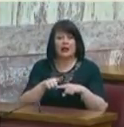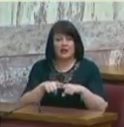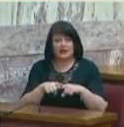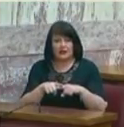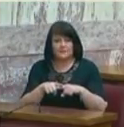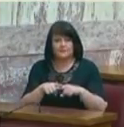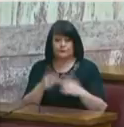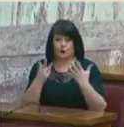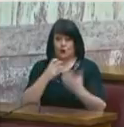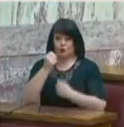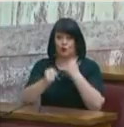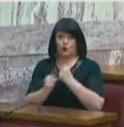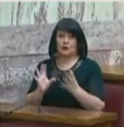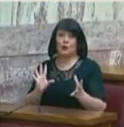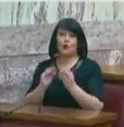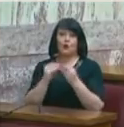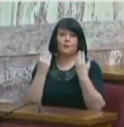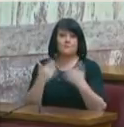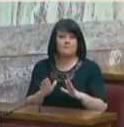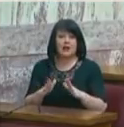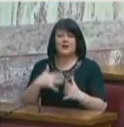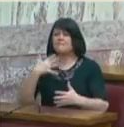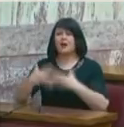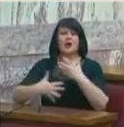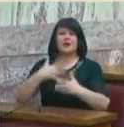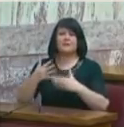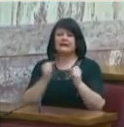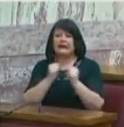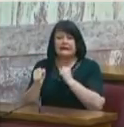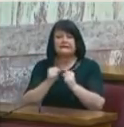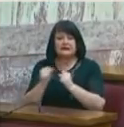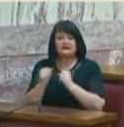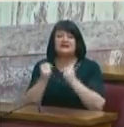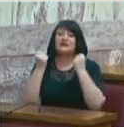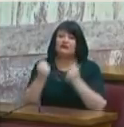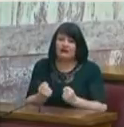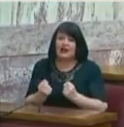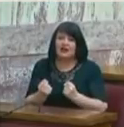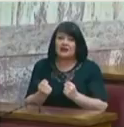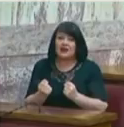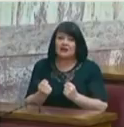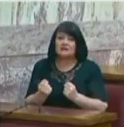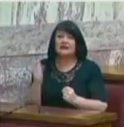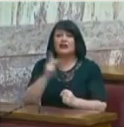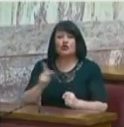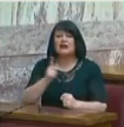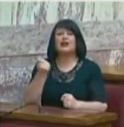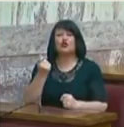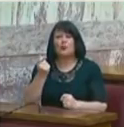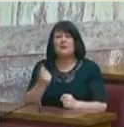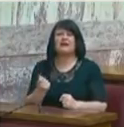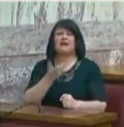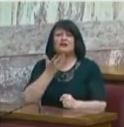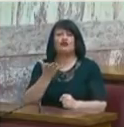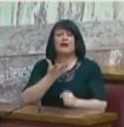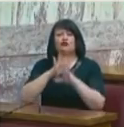8 χρόνια μεγάλης περιπέτειας και κρίσης, δημοσιονομικής, κοινωνικής, οικονομικής,